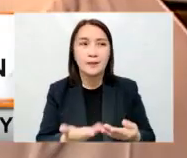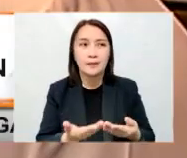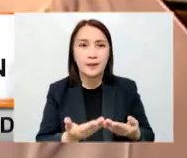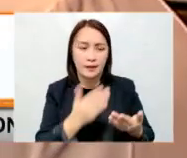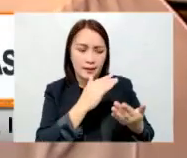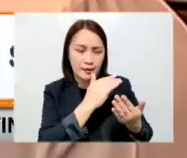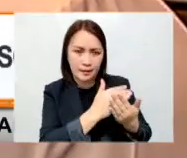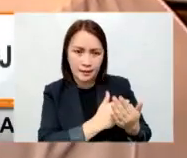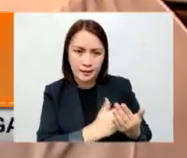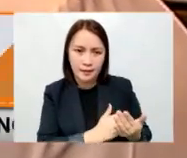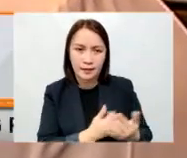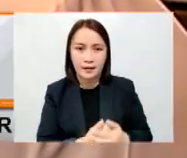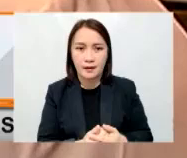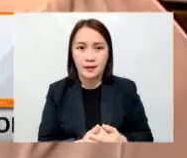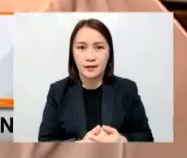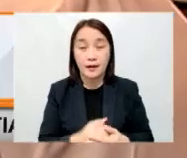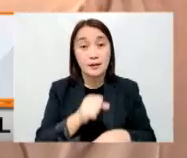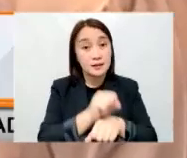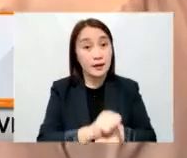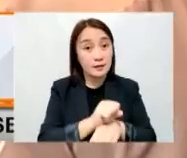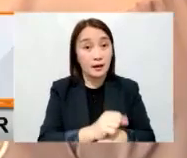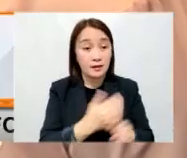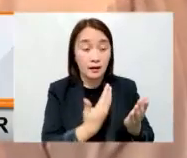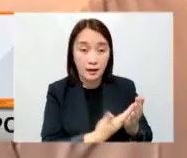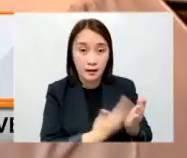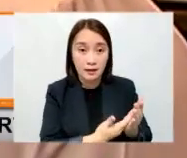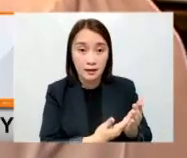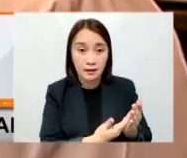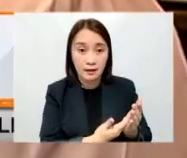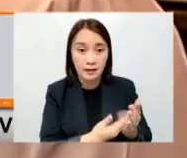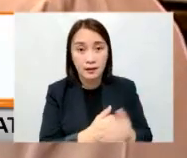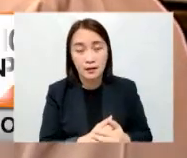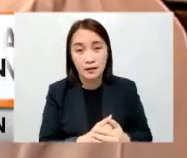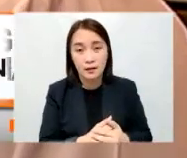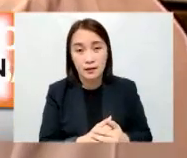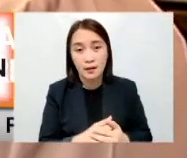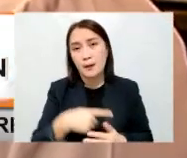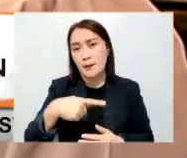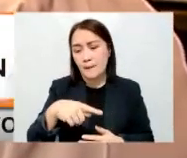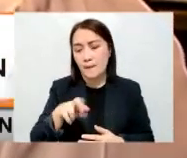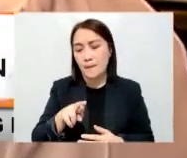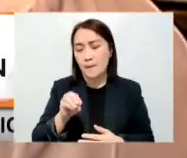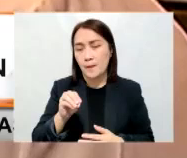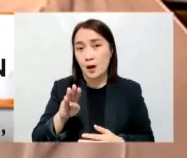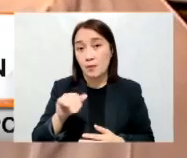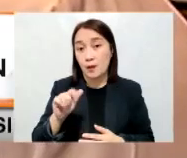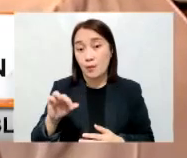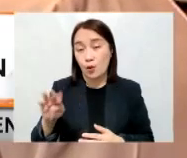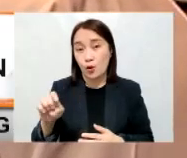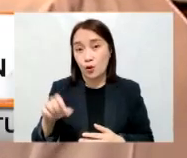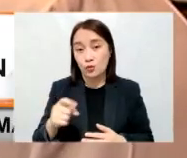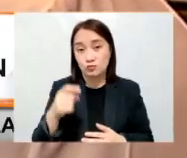Yung standard po nung evidence ay hindi umabot po no, nung probable cause na sinasabi natin. At nakakaalarma po ito